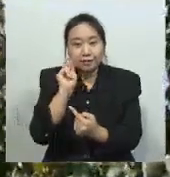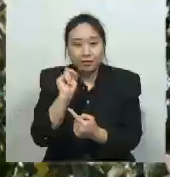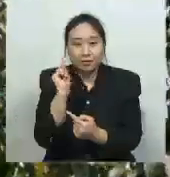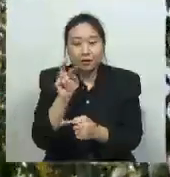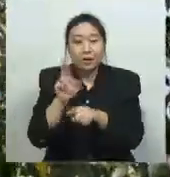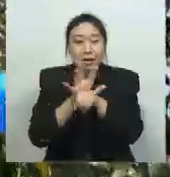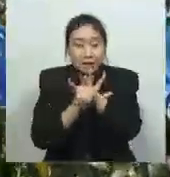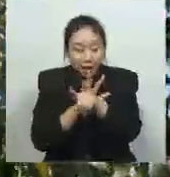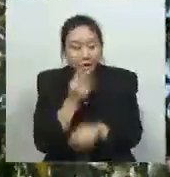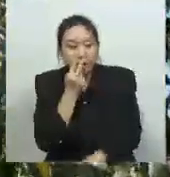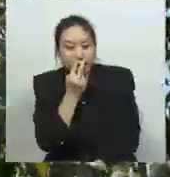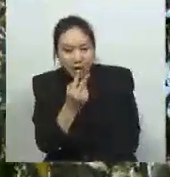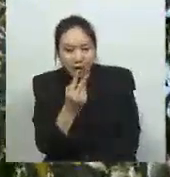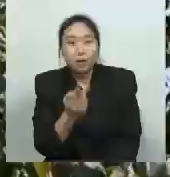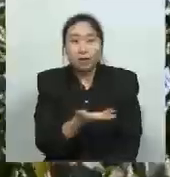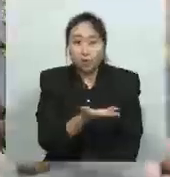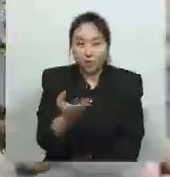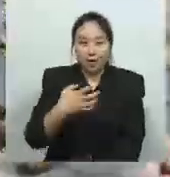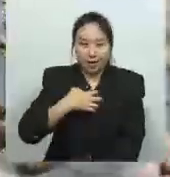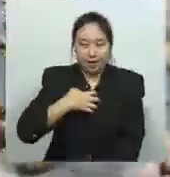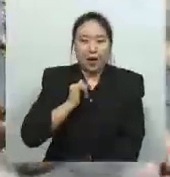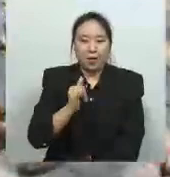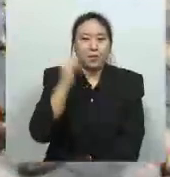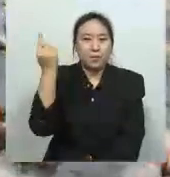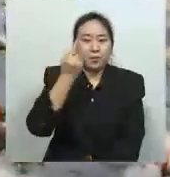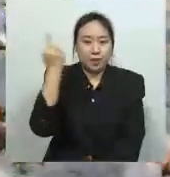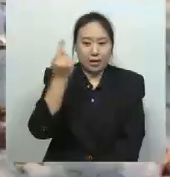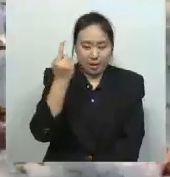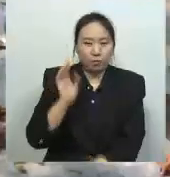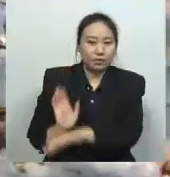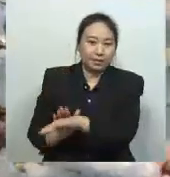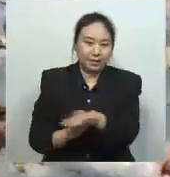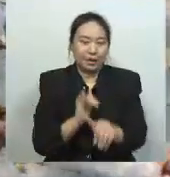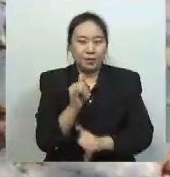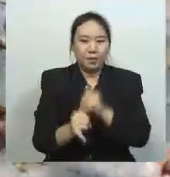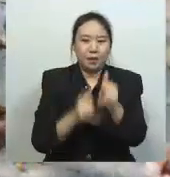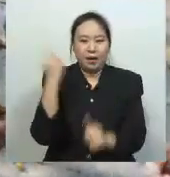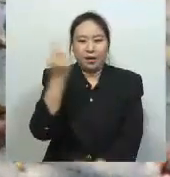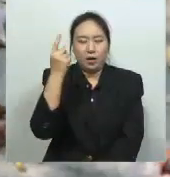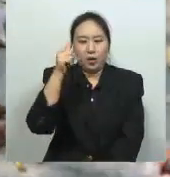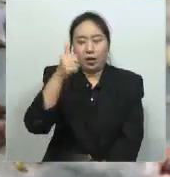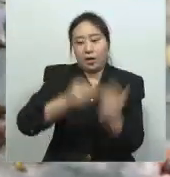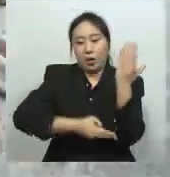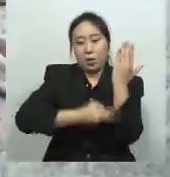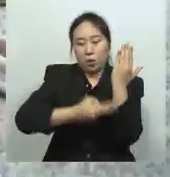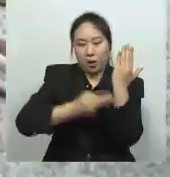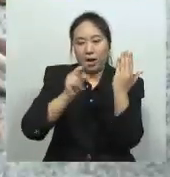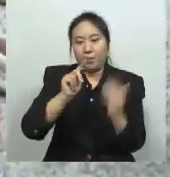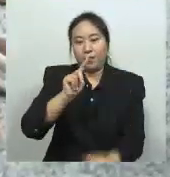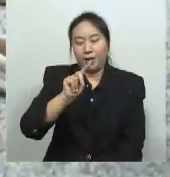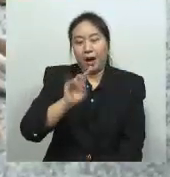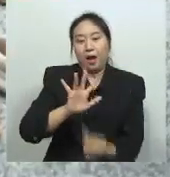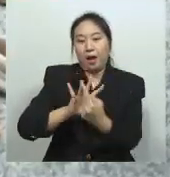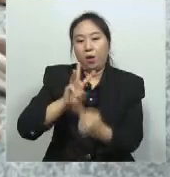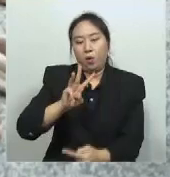บบนี้แล้วนะฮะใครหลายคนก็คงอยากไปสัมผัสกันแล้วสามารถเชิญชวนไปท่องเที่ยวกันได้นะครับที่โรงแรมณเวลาราชบุรีตำบ